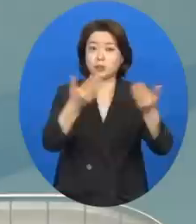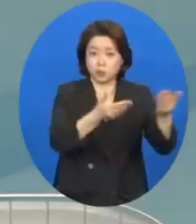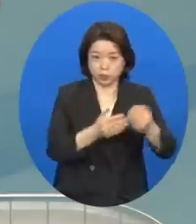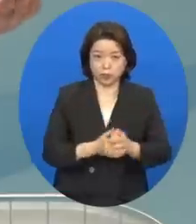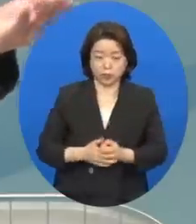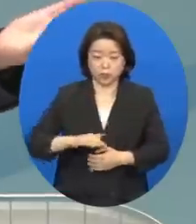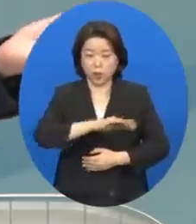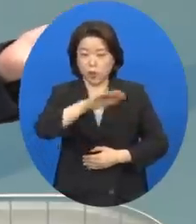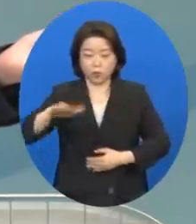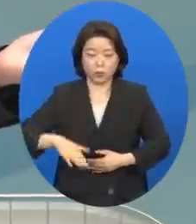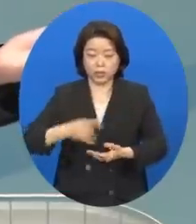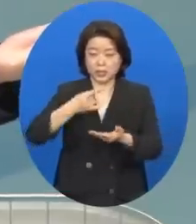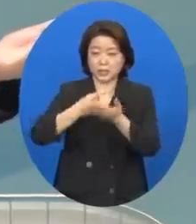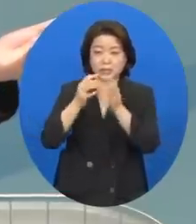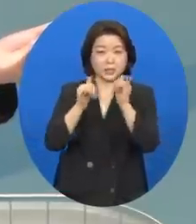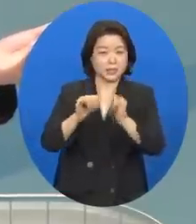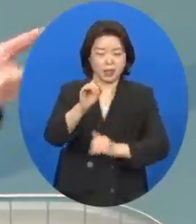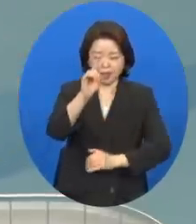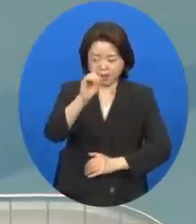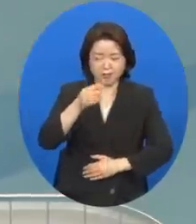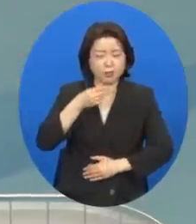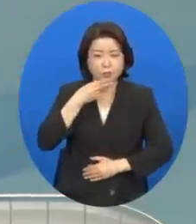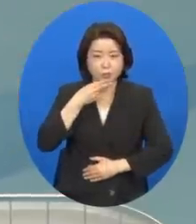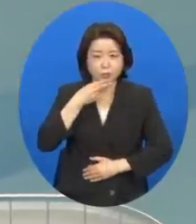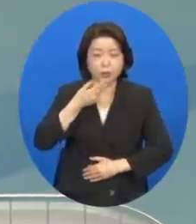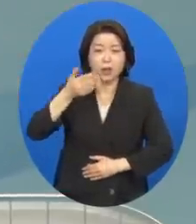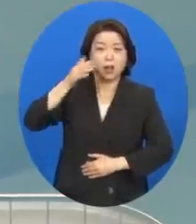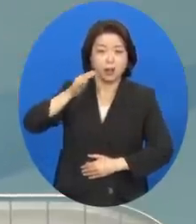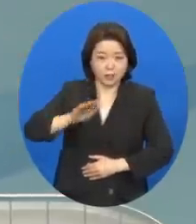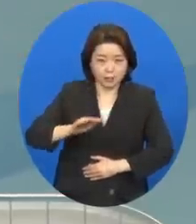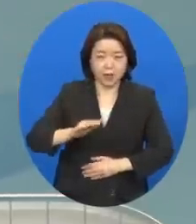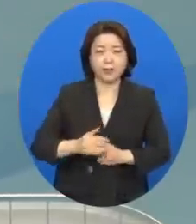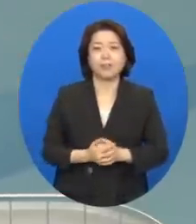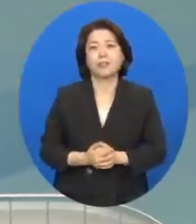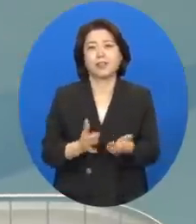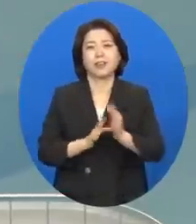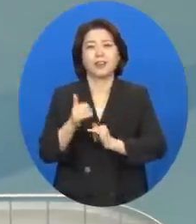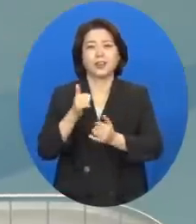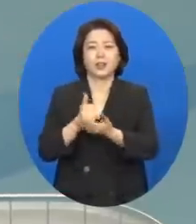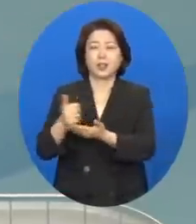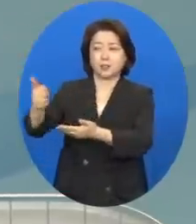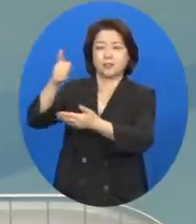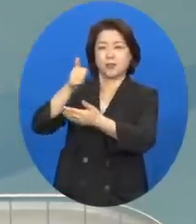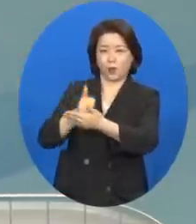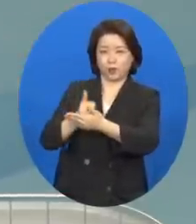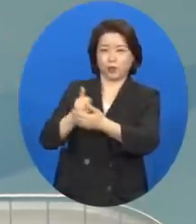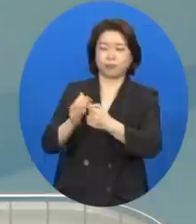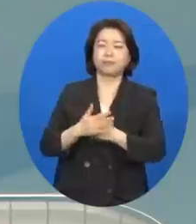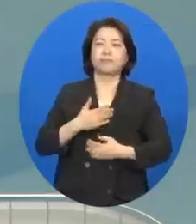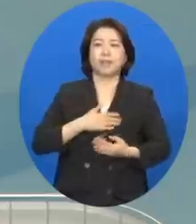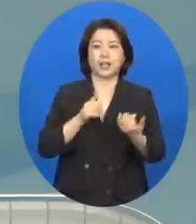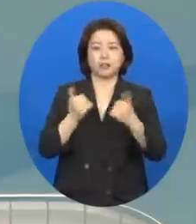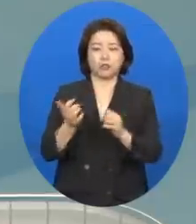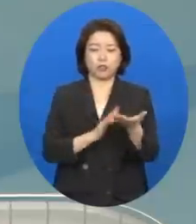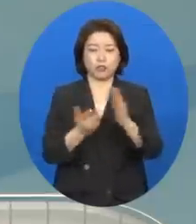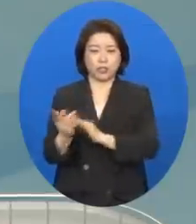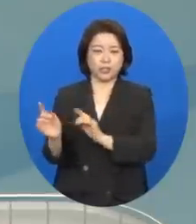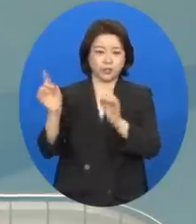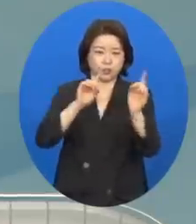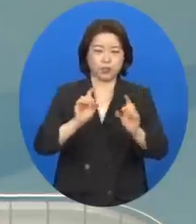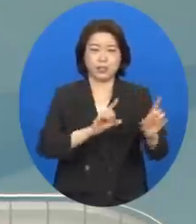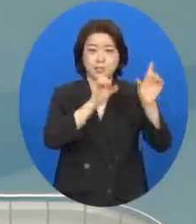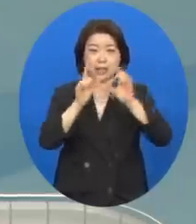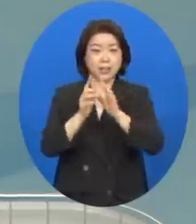우리는 의인이 한 사람도 없어요. 그렇지만 예수님을 영접해서 나는 죽고 예수로 살게